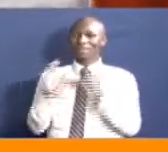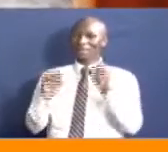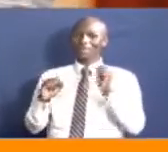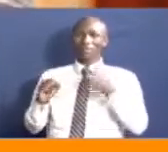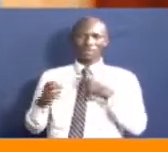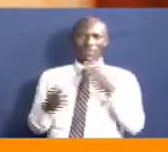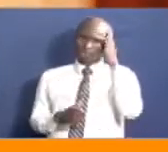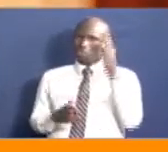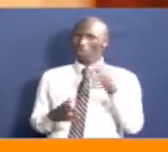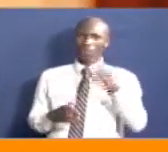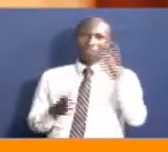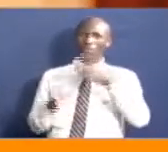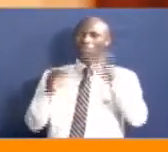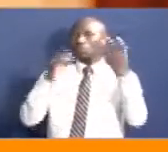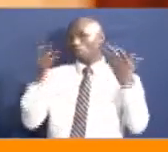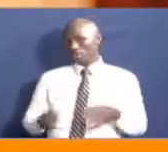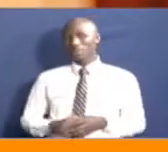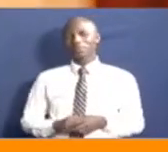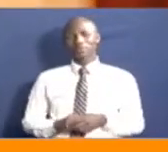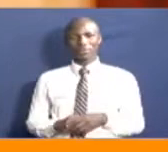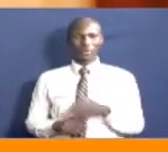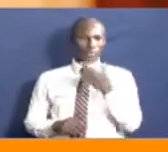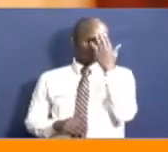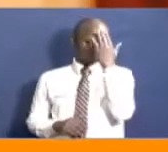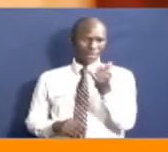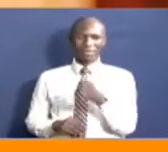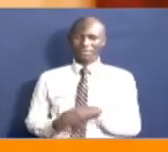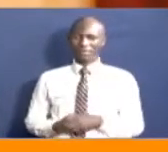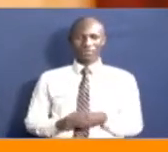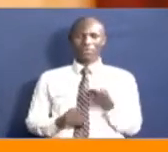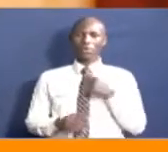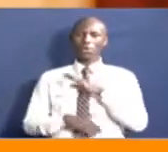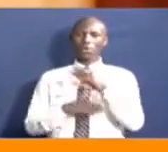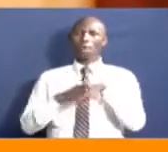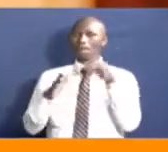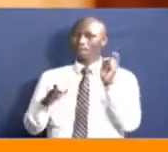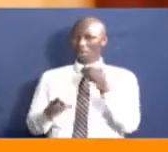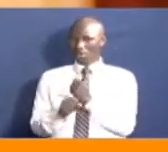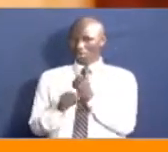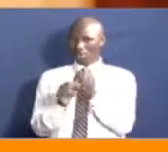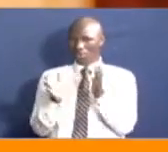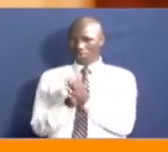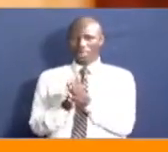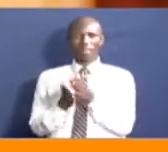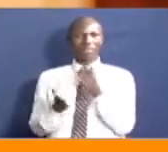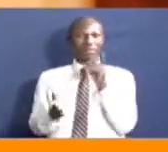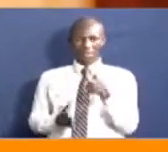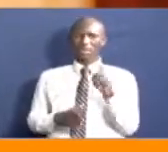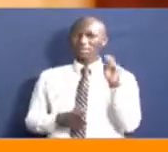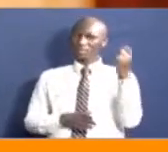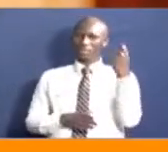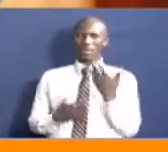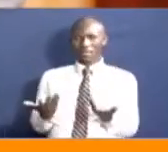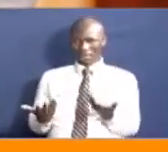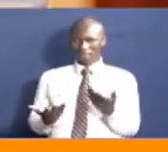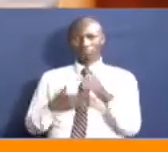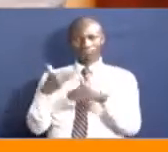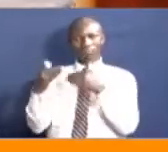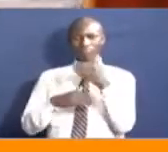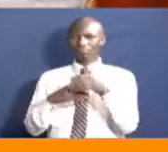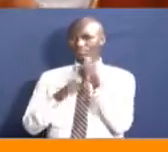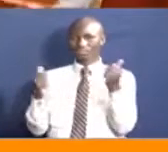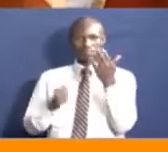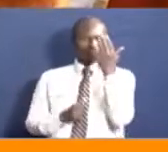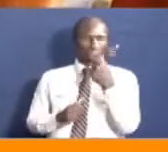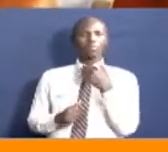kujua mwelekeo wa Kenya unaenda wapi. Kwa sababu lazima sisi wote tufanye pamoja na tuhakikishe Kenya yetu imesonga.